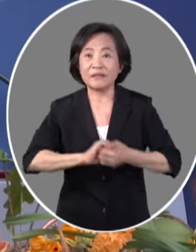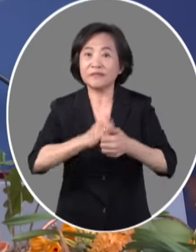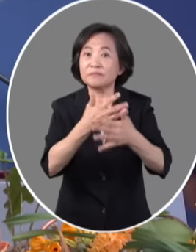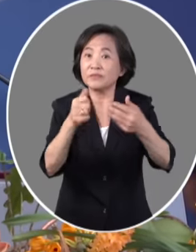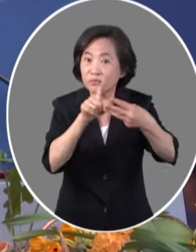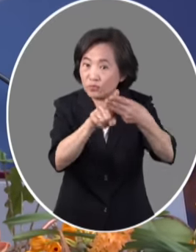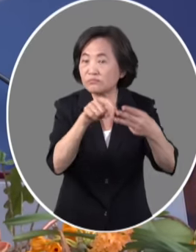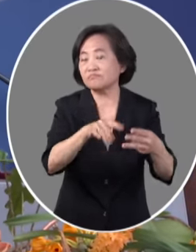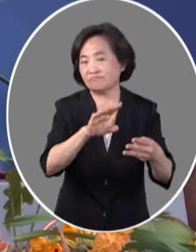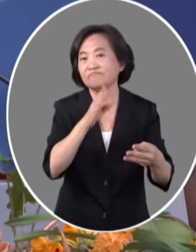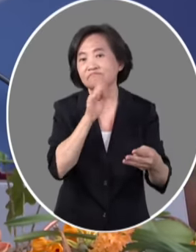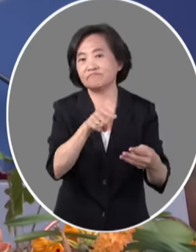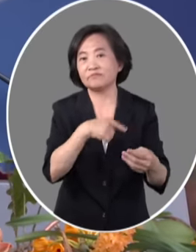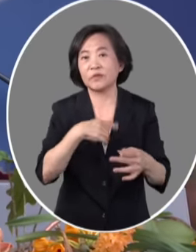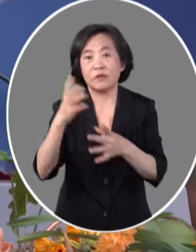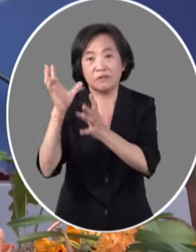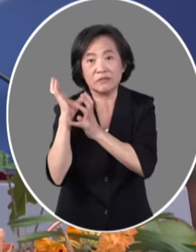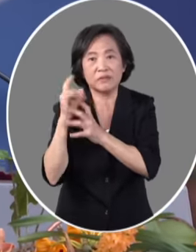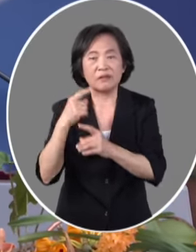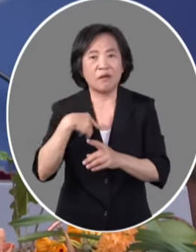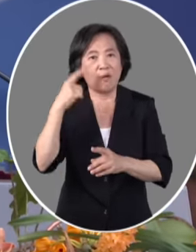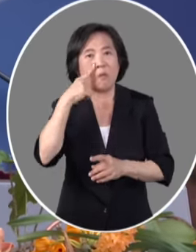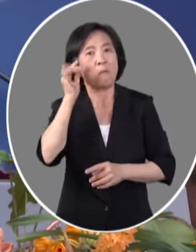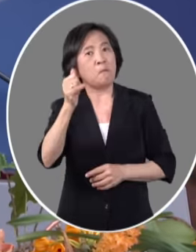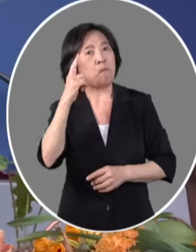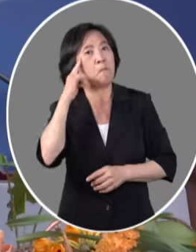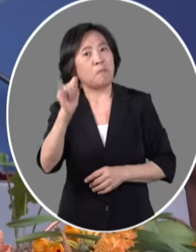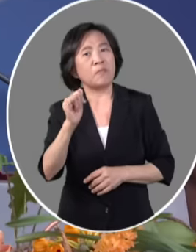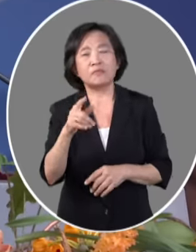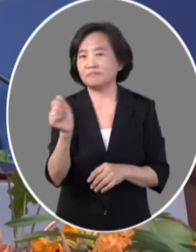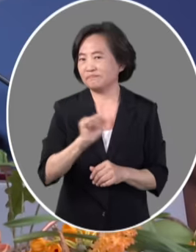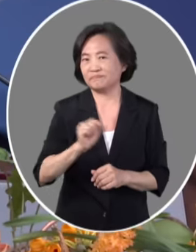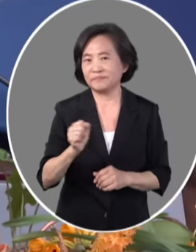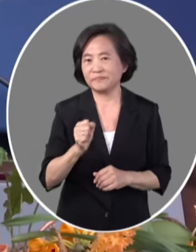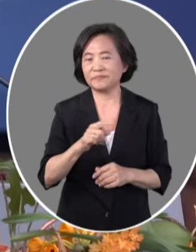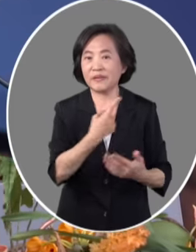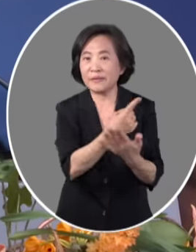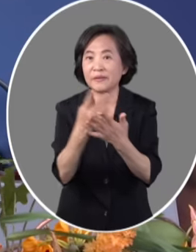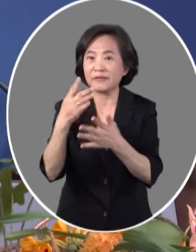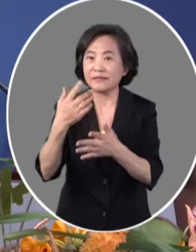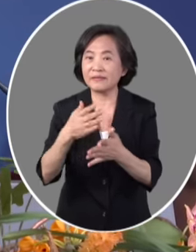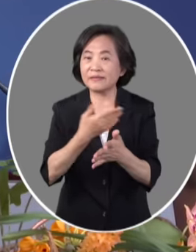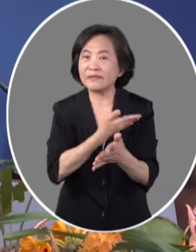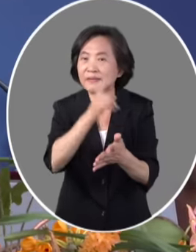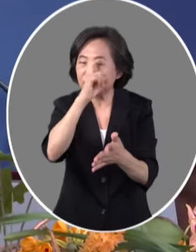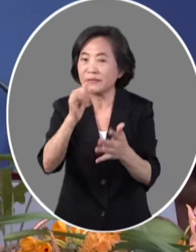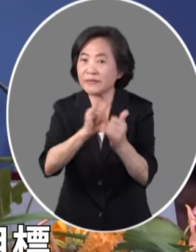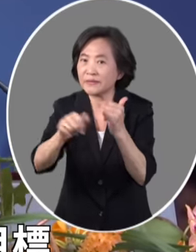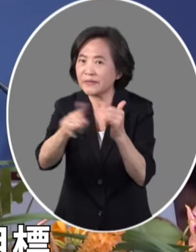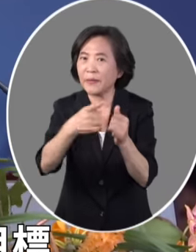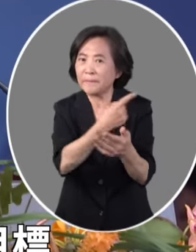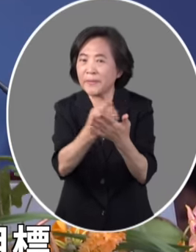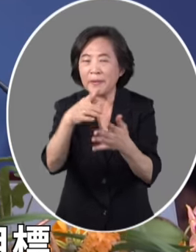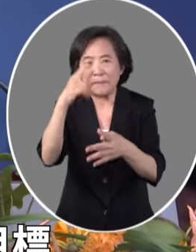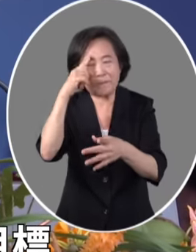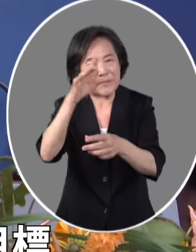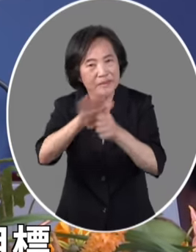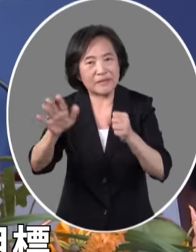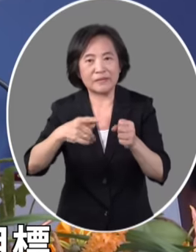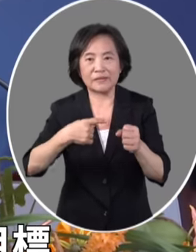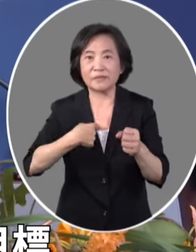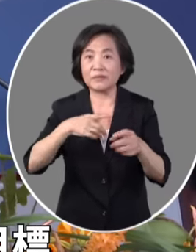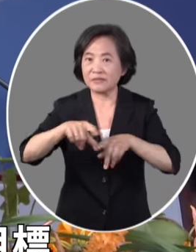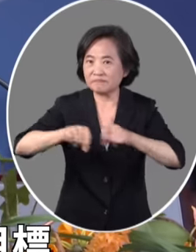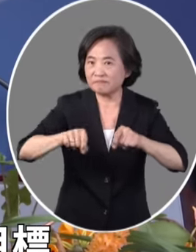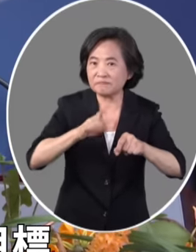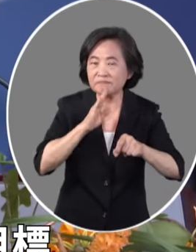家，执政者不能自满，任何的施政都要让更多人民满意，就是政府永